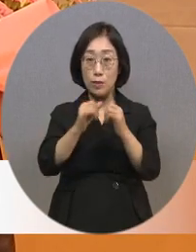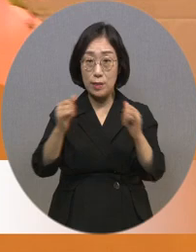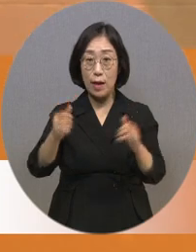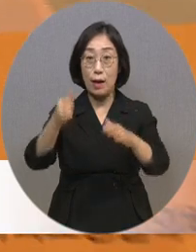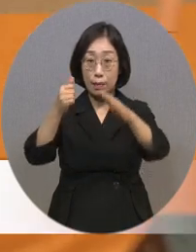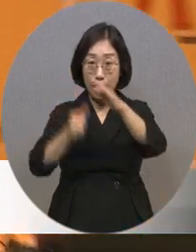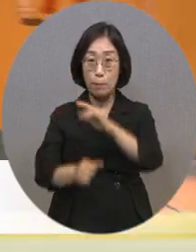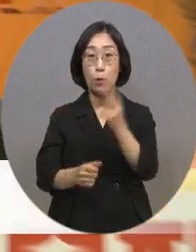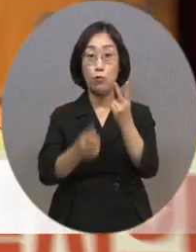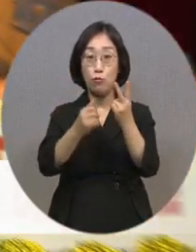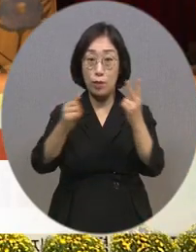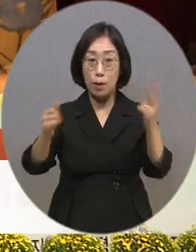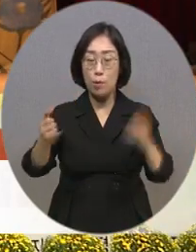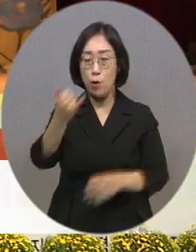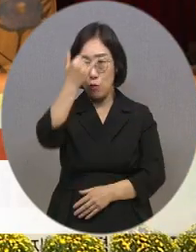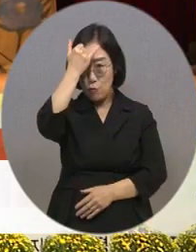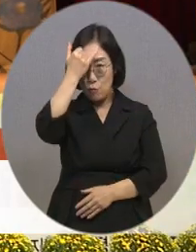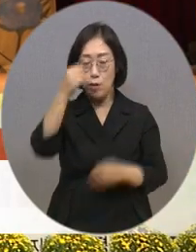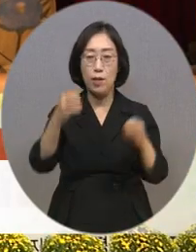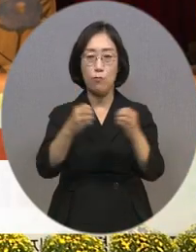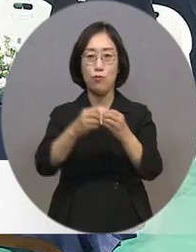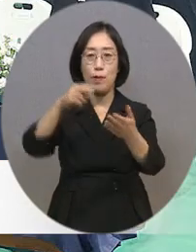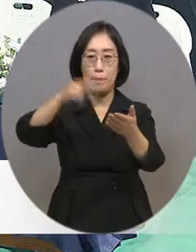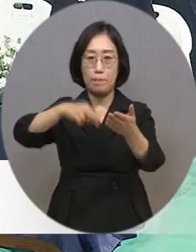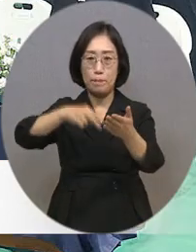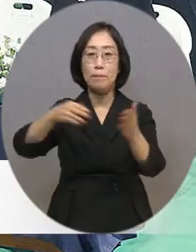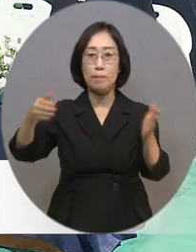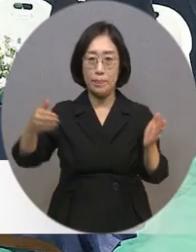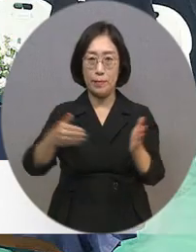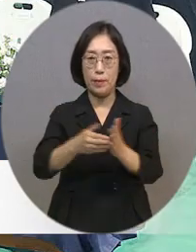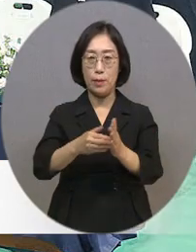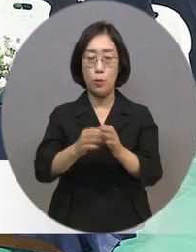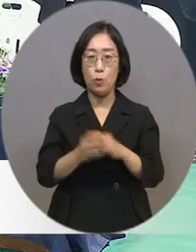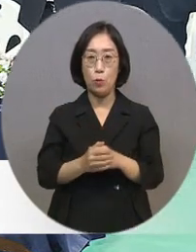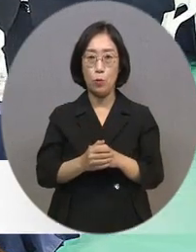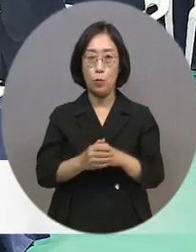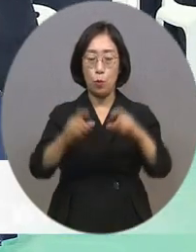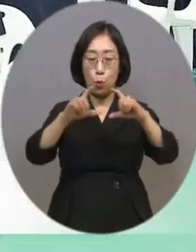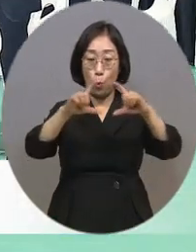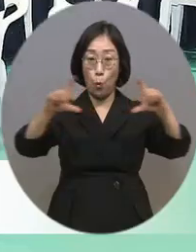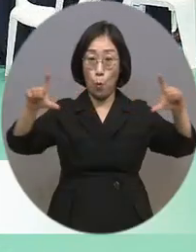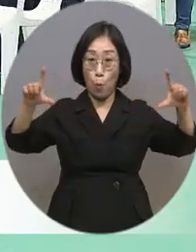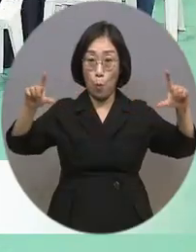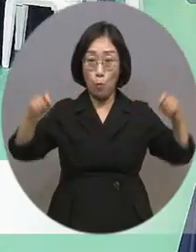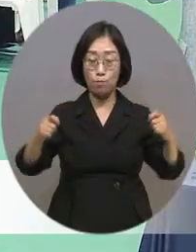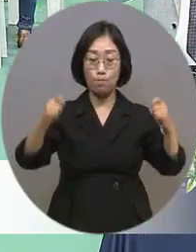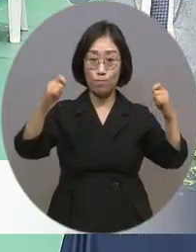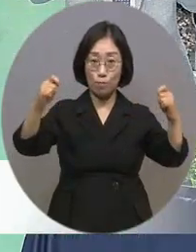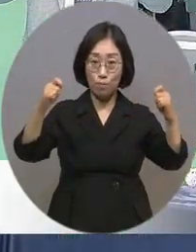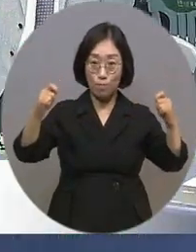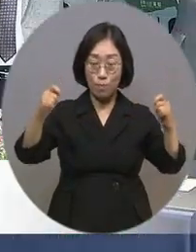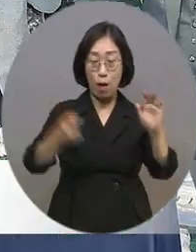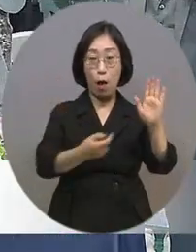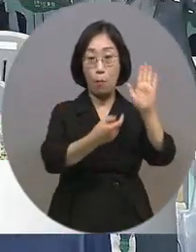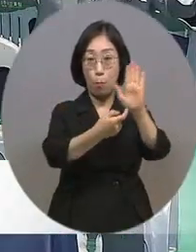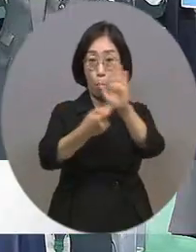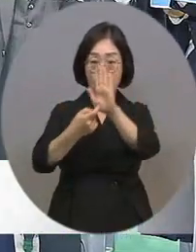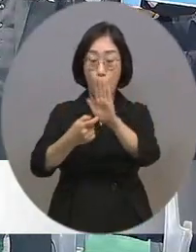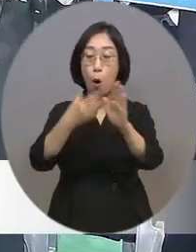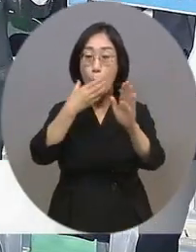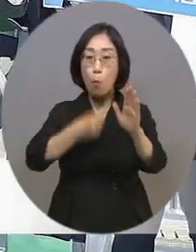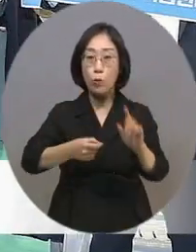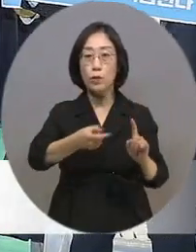2명이 윤리선언문을 낭독하기도 했습니다. 또 슬로건을 주제로 한 퍼포먼스가 진행돼